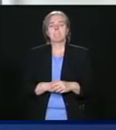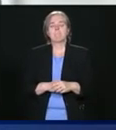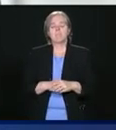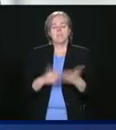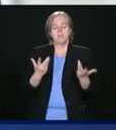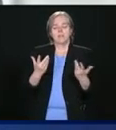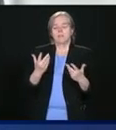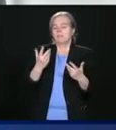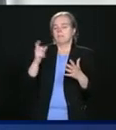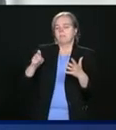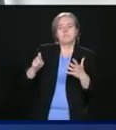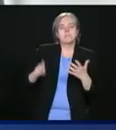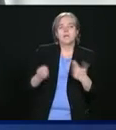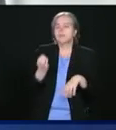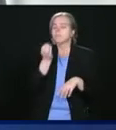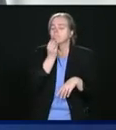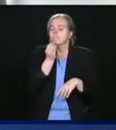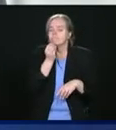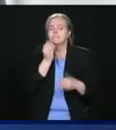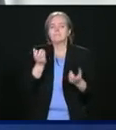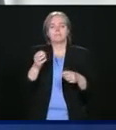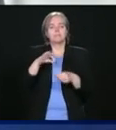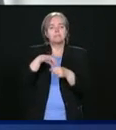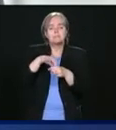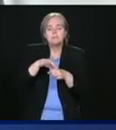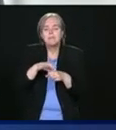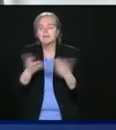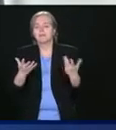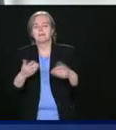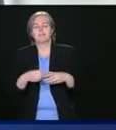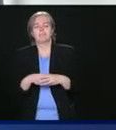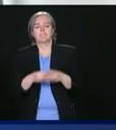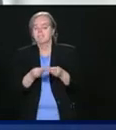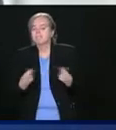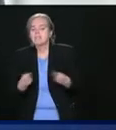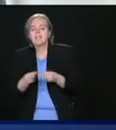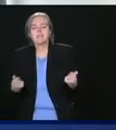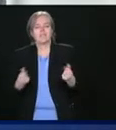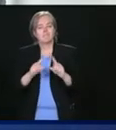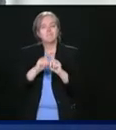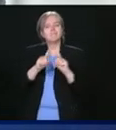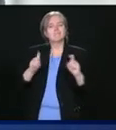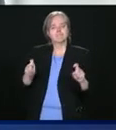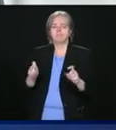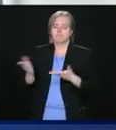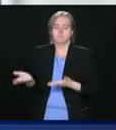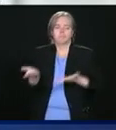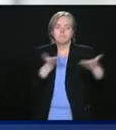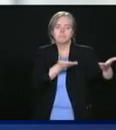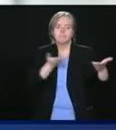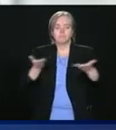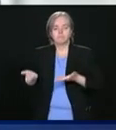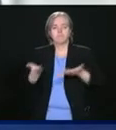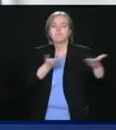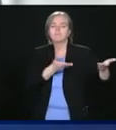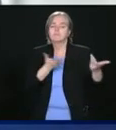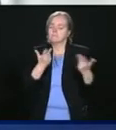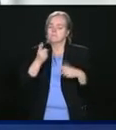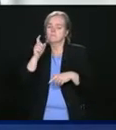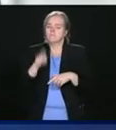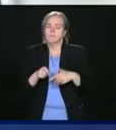denrées essentielles, la fourniture médicale et tout doit continuer à passer à